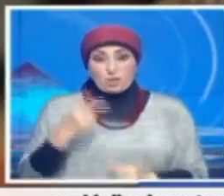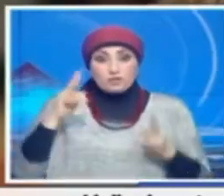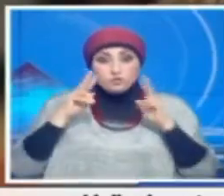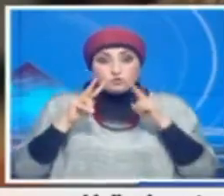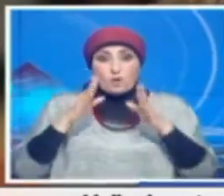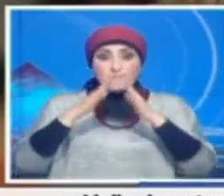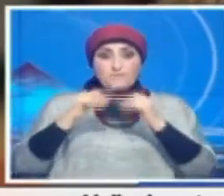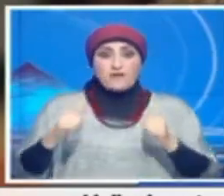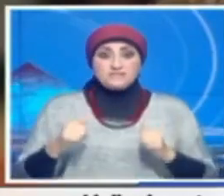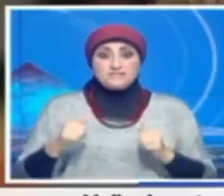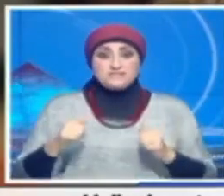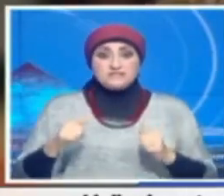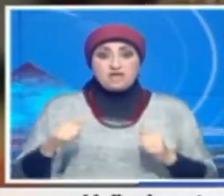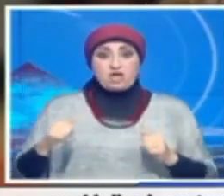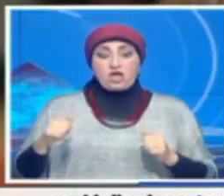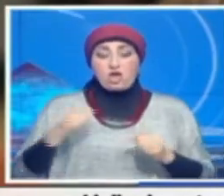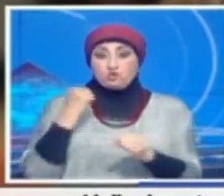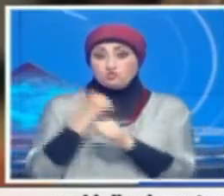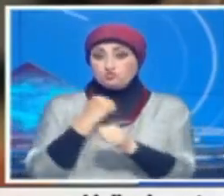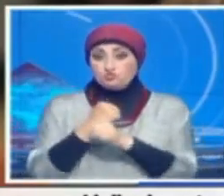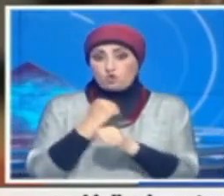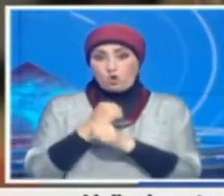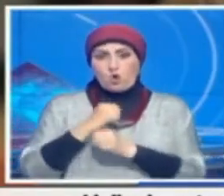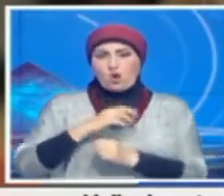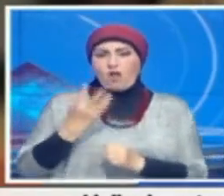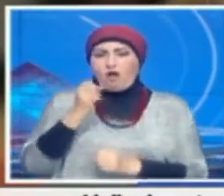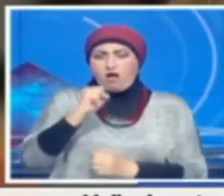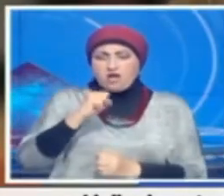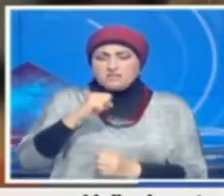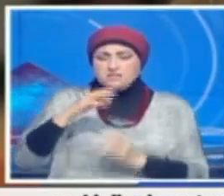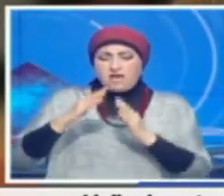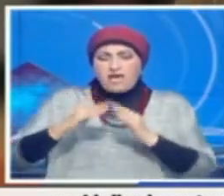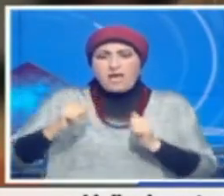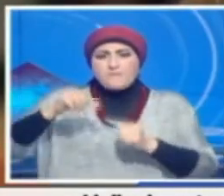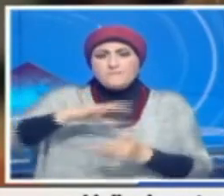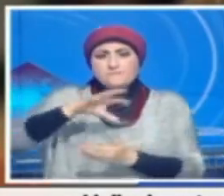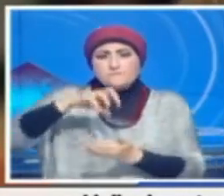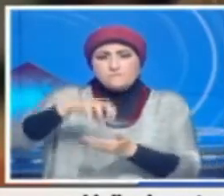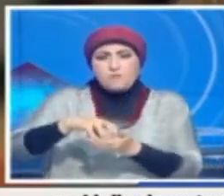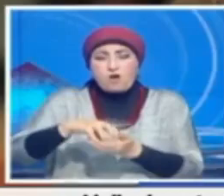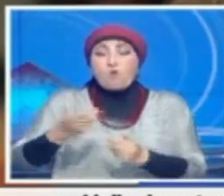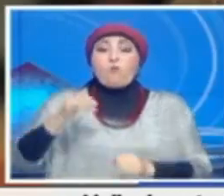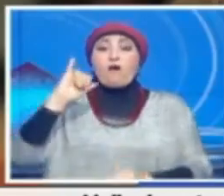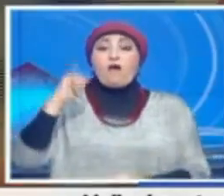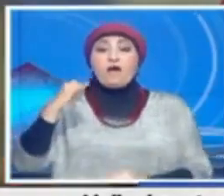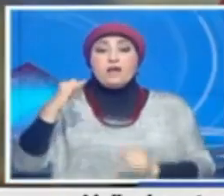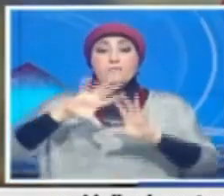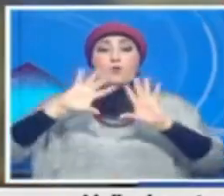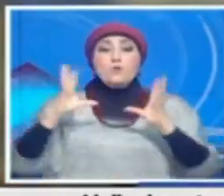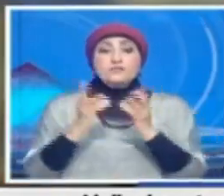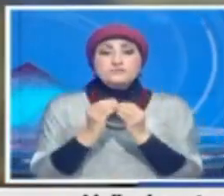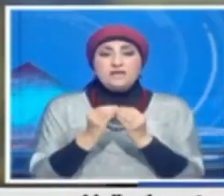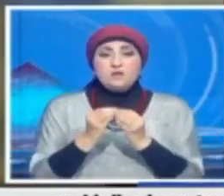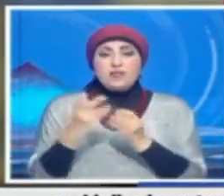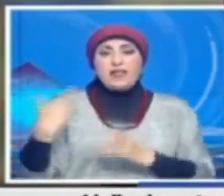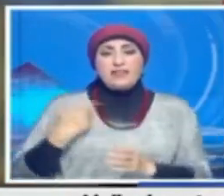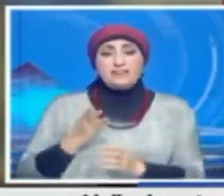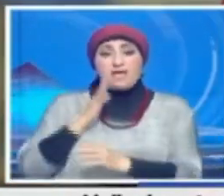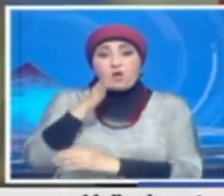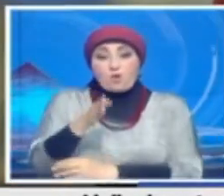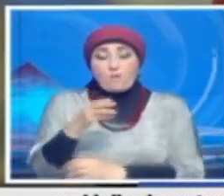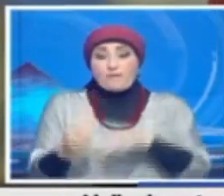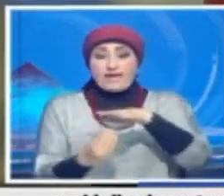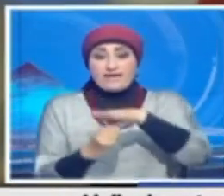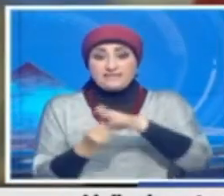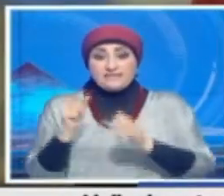مصر شو عم تعمل على مستوى المحلي وشو عم بتتطور على المستوى العالم العربي والمستوى الدولي. زيارتي في الأكاديمية الشرطة